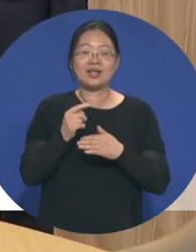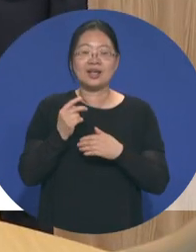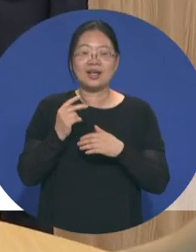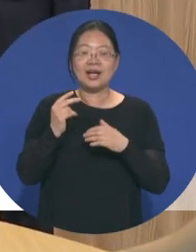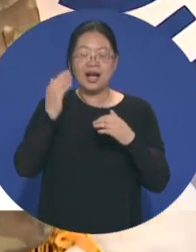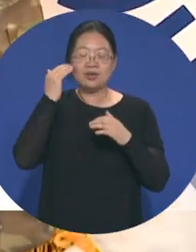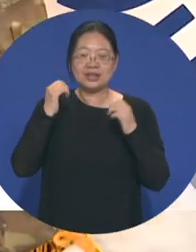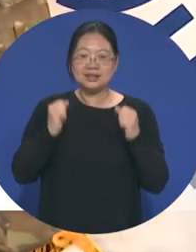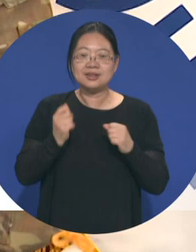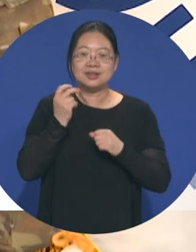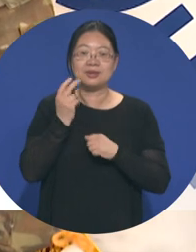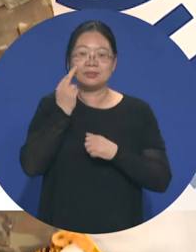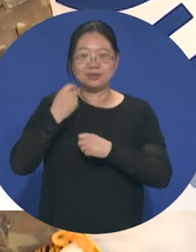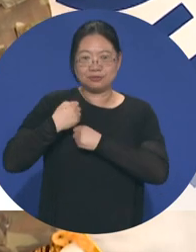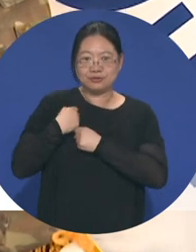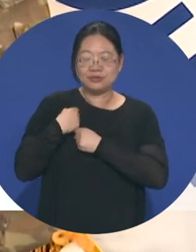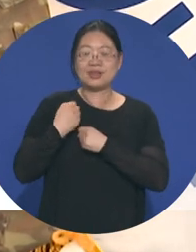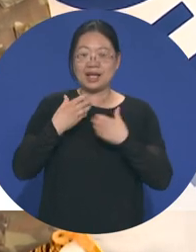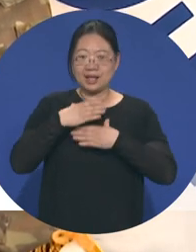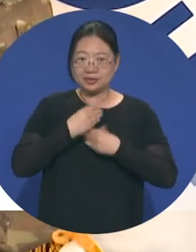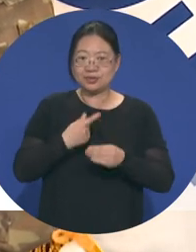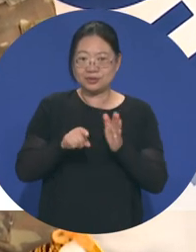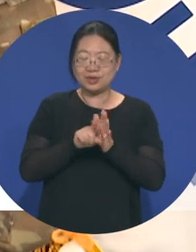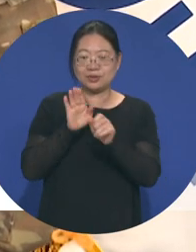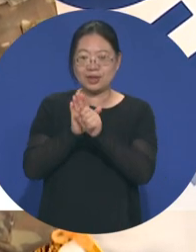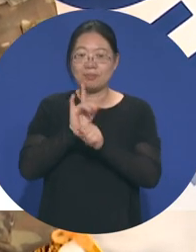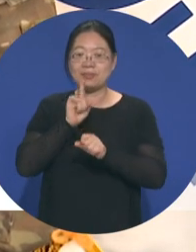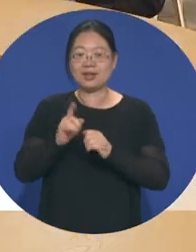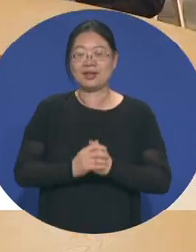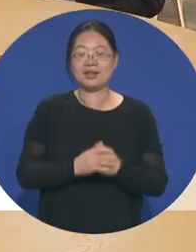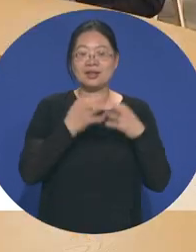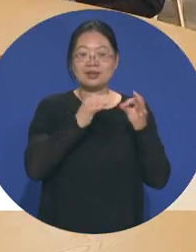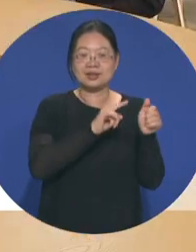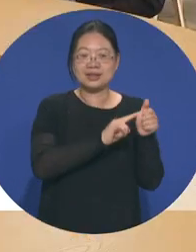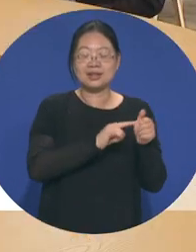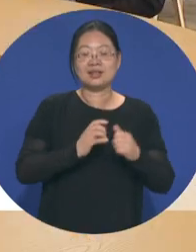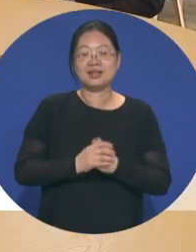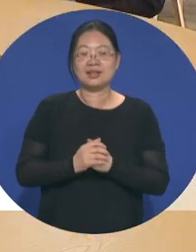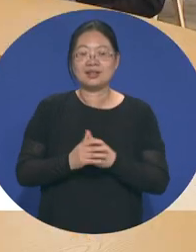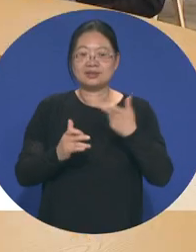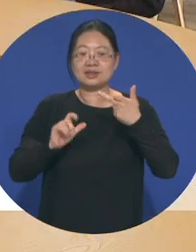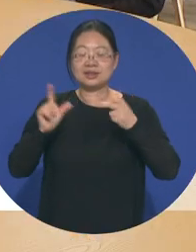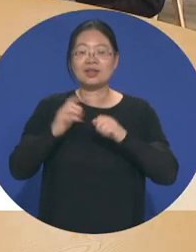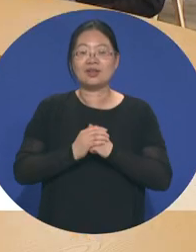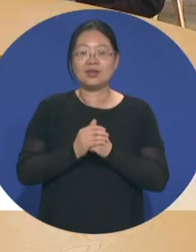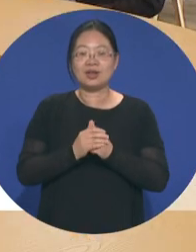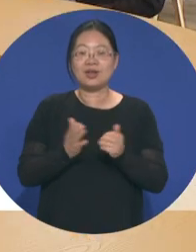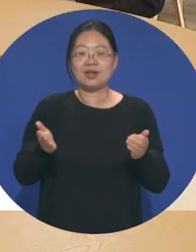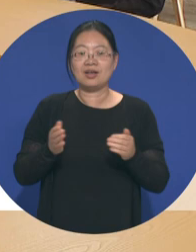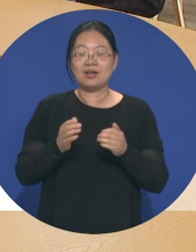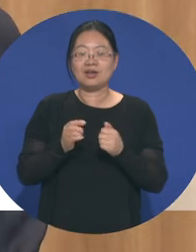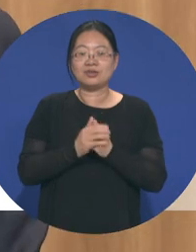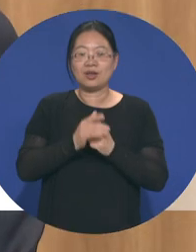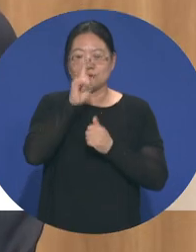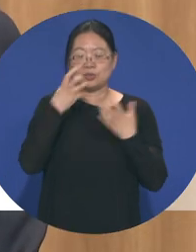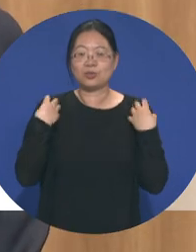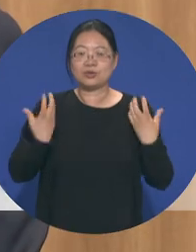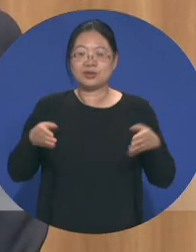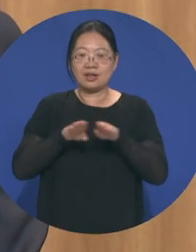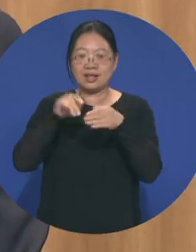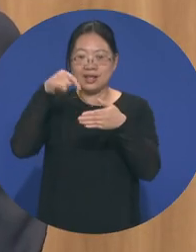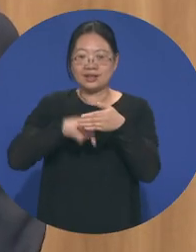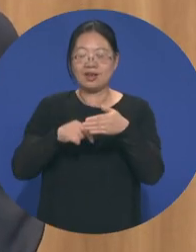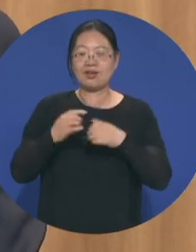정착 지원을 위해 노력하겠다고 말했습니다 김동현 시사는 17일 도청에서 크리스토퍼 라이부 사령관을